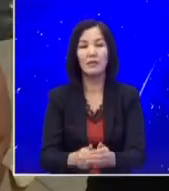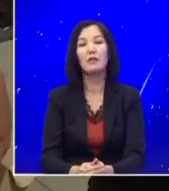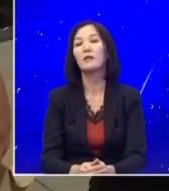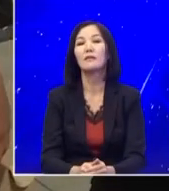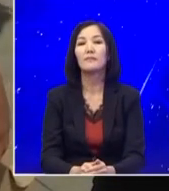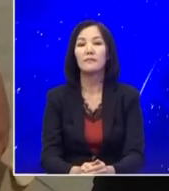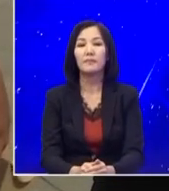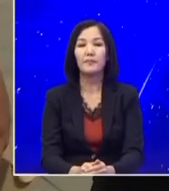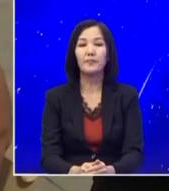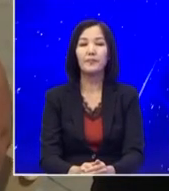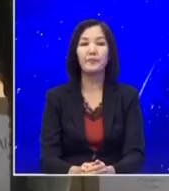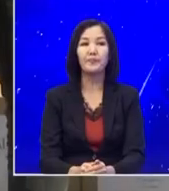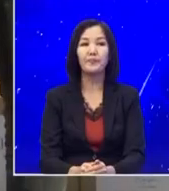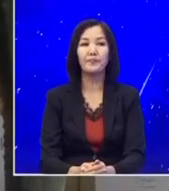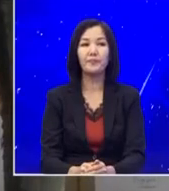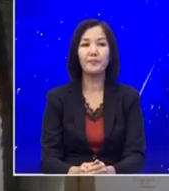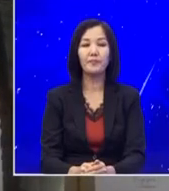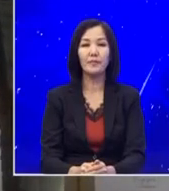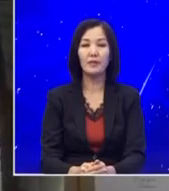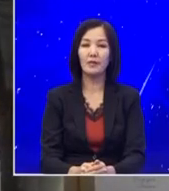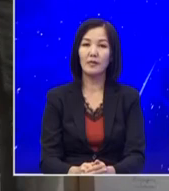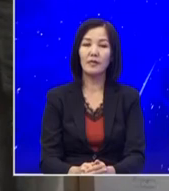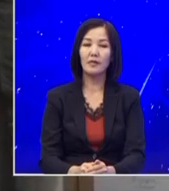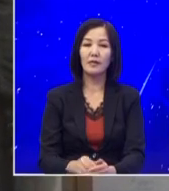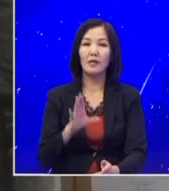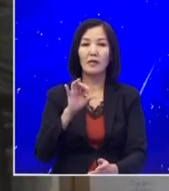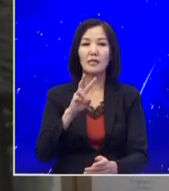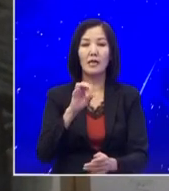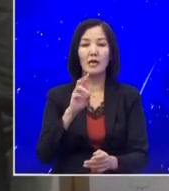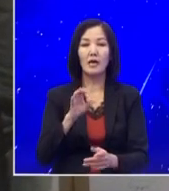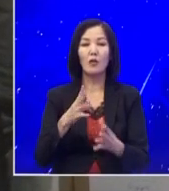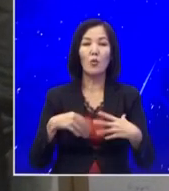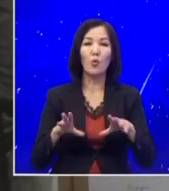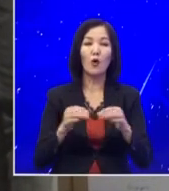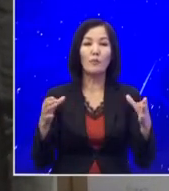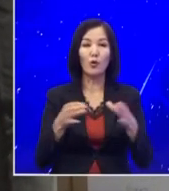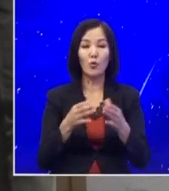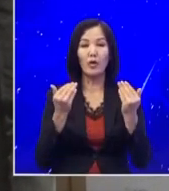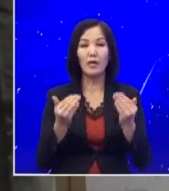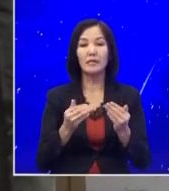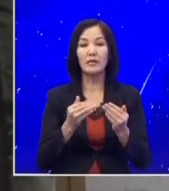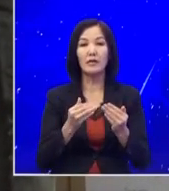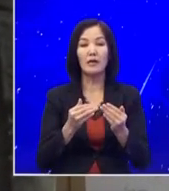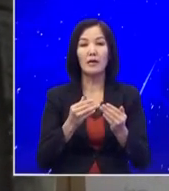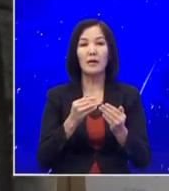етеді. Болат Назарбаевтың Салиқалы ұрпақ қоғамдық қоры биылғы мынау пандемияда